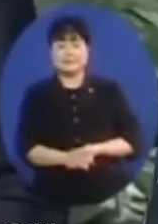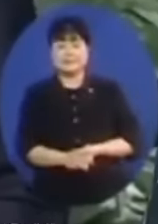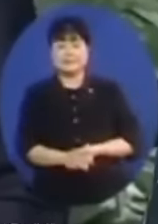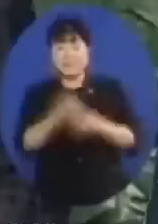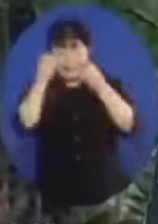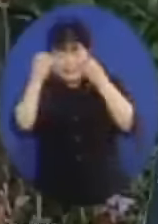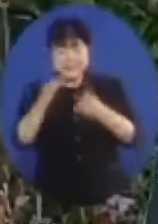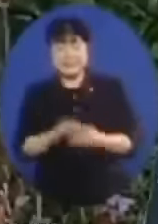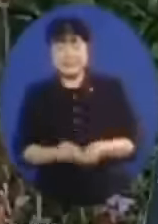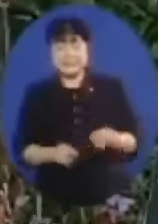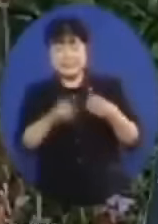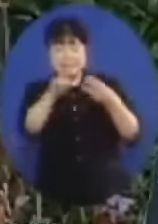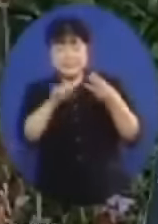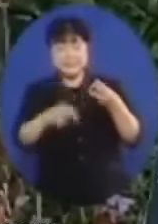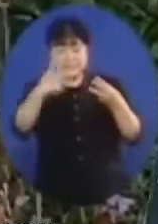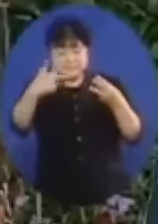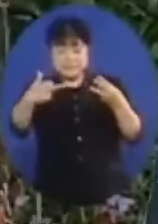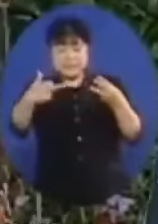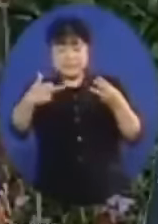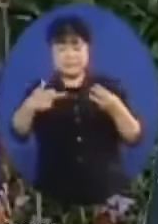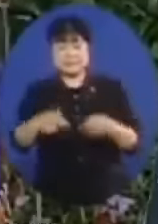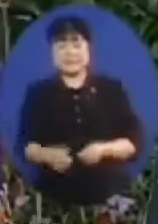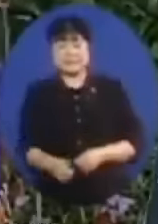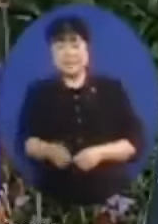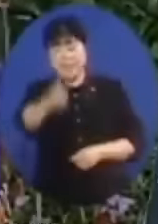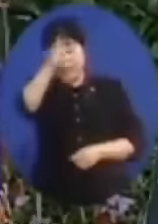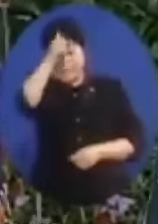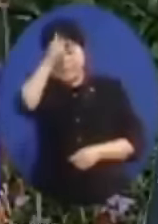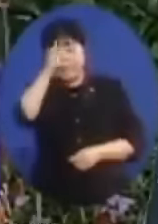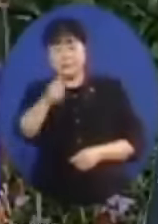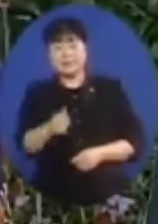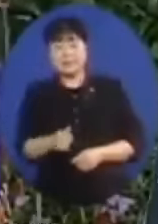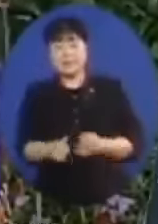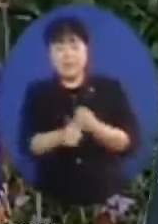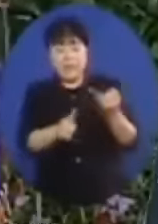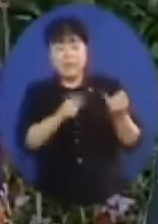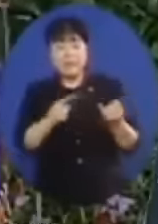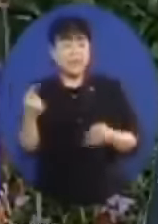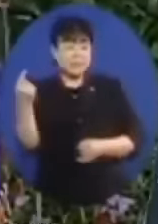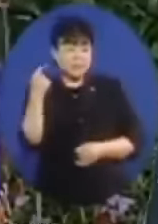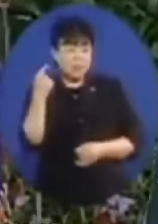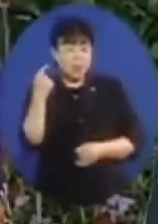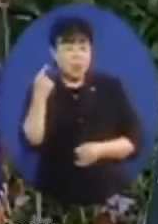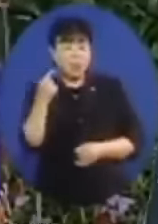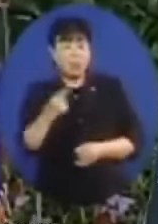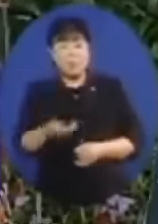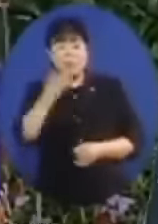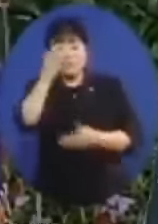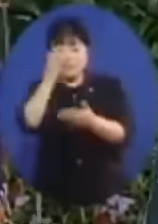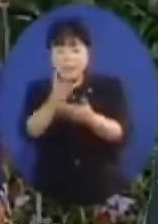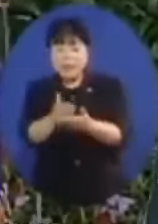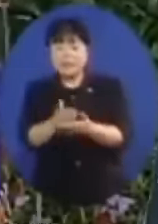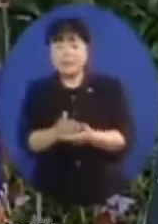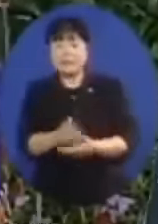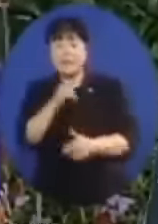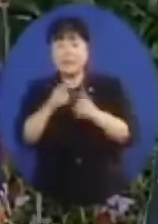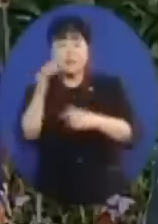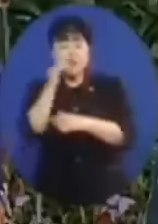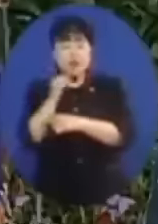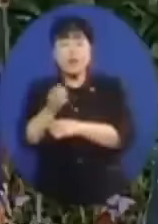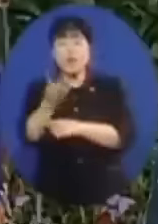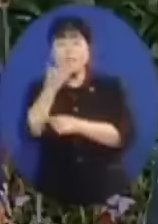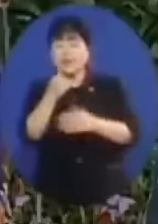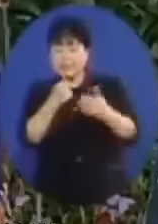창세기 3장 17절로 18절에 보면 아담에게 이르시되 내가 내 아내의 말을 듣고 내가 내게 먹지 말라 한 나무의